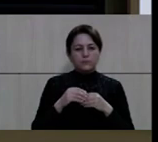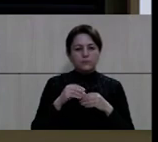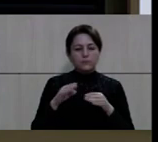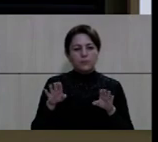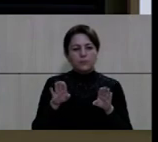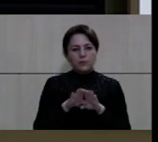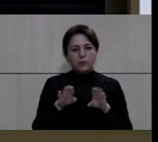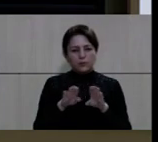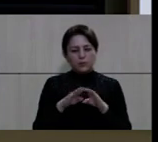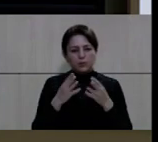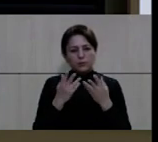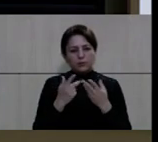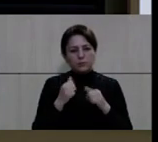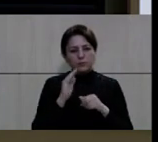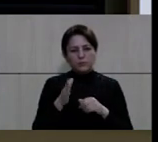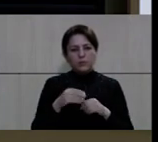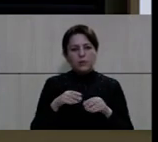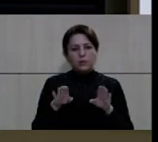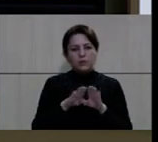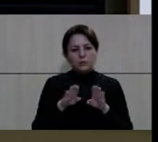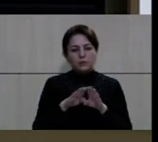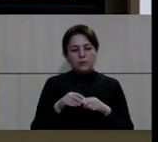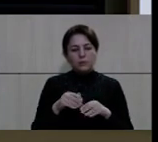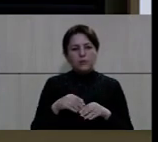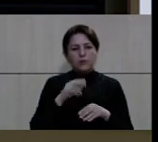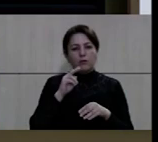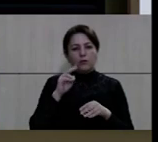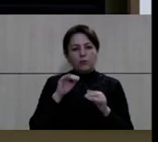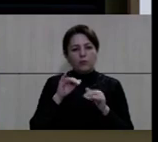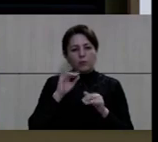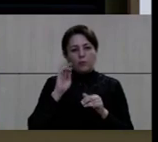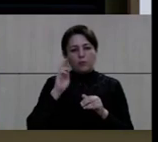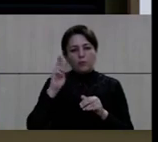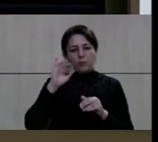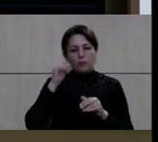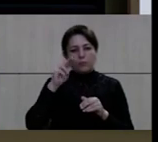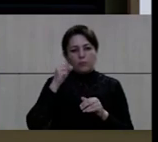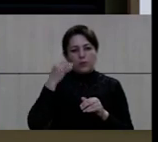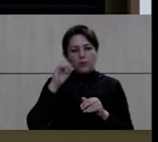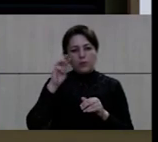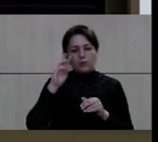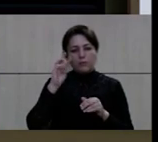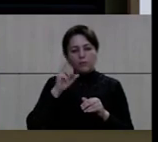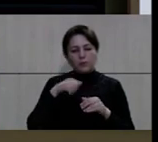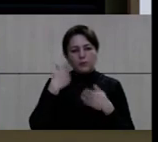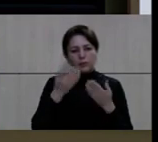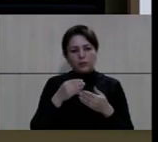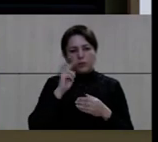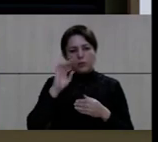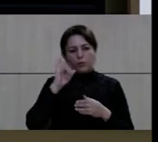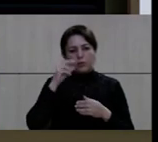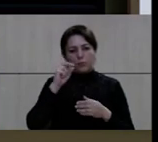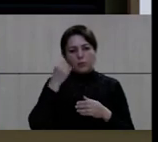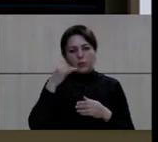Тенглеманы ечамыз. Тенглемады демек көпайтма. Берілген бұйырды көпайтучы